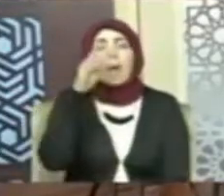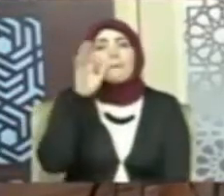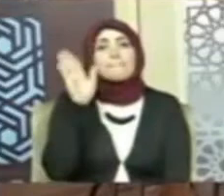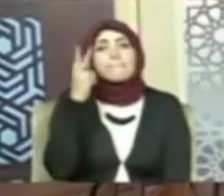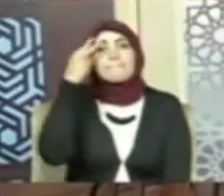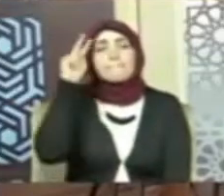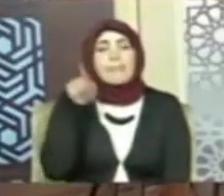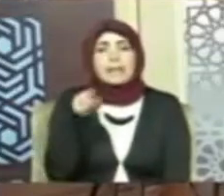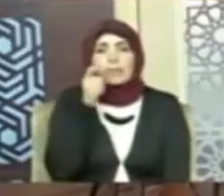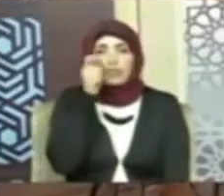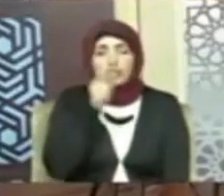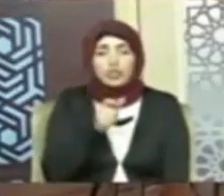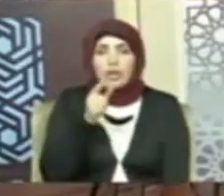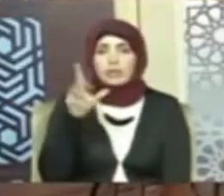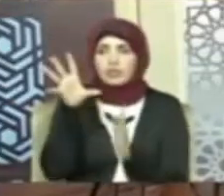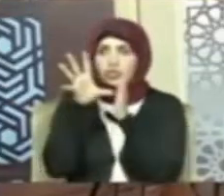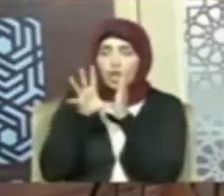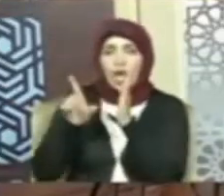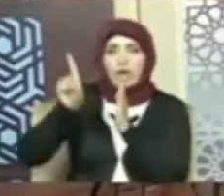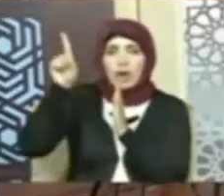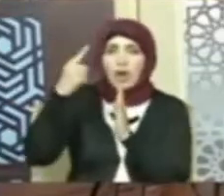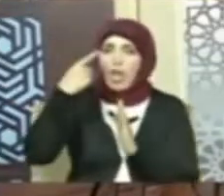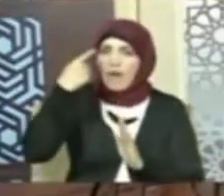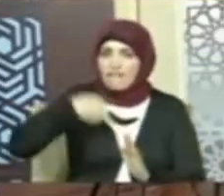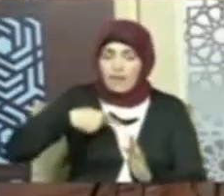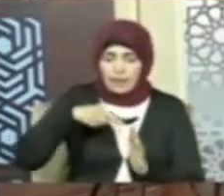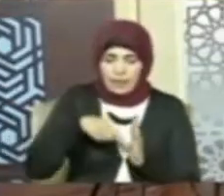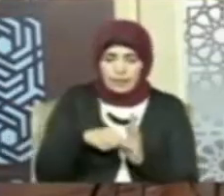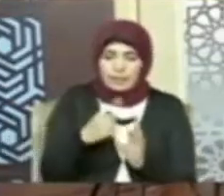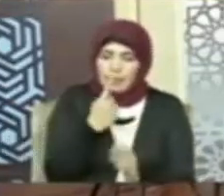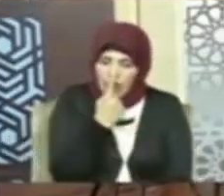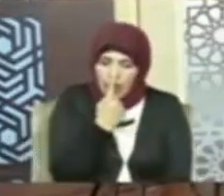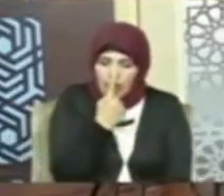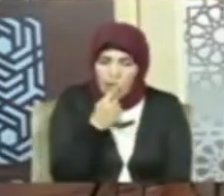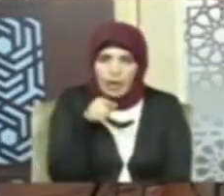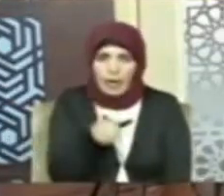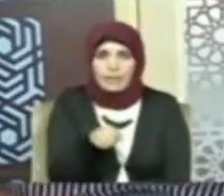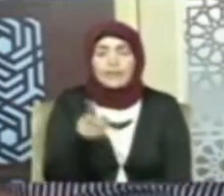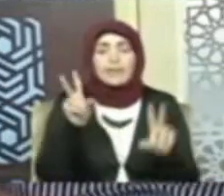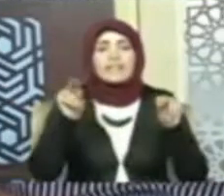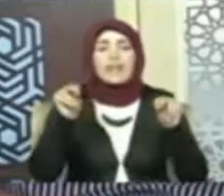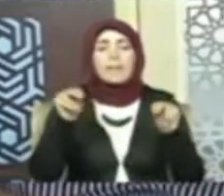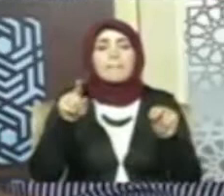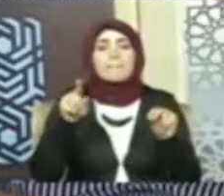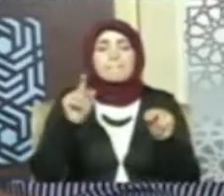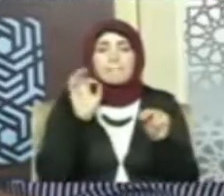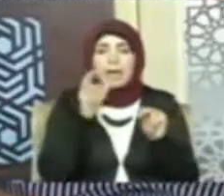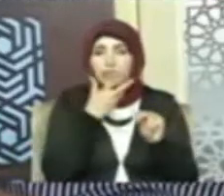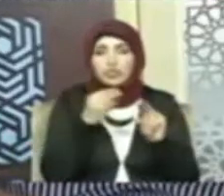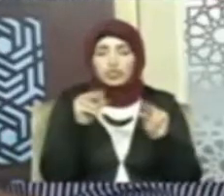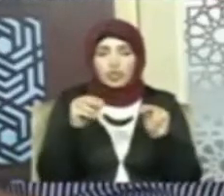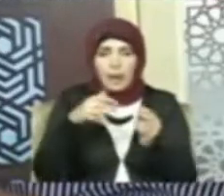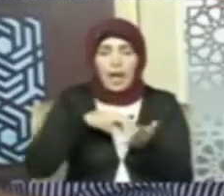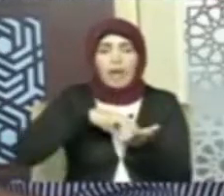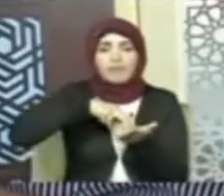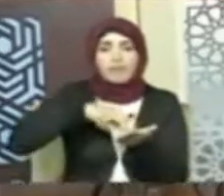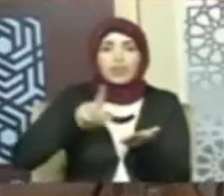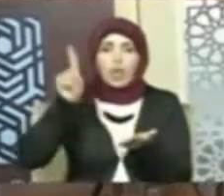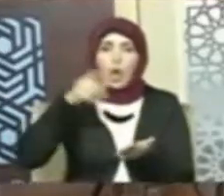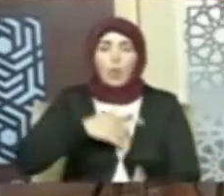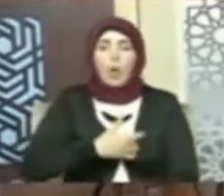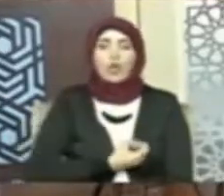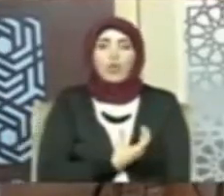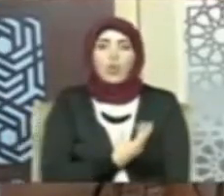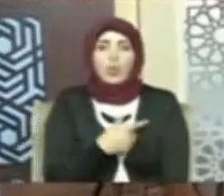يعظم شعائر الله فإنها من تقوى القلوب، ذلك